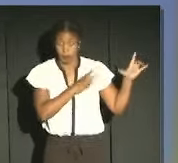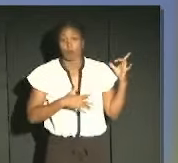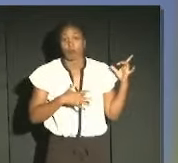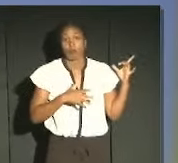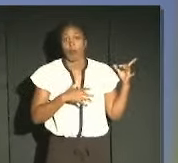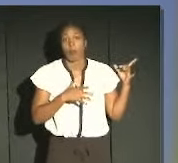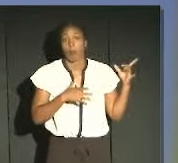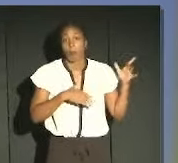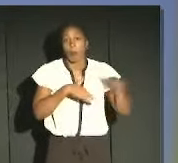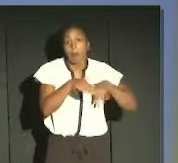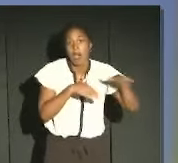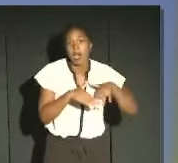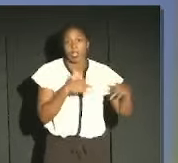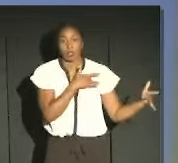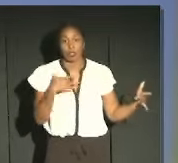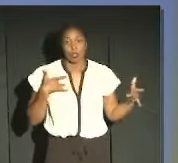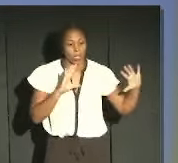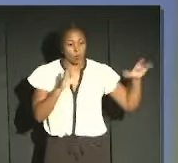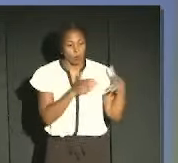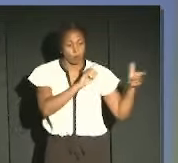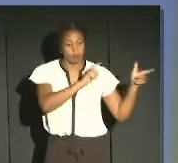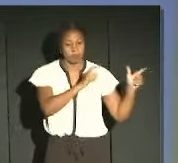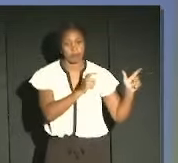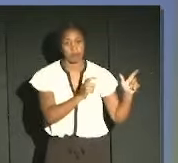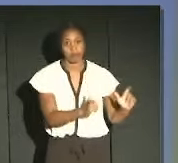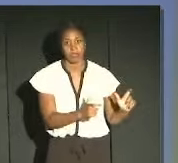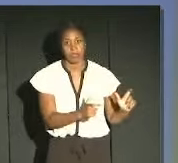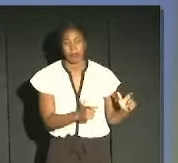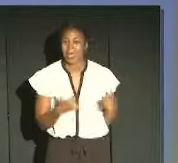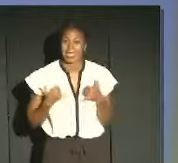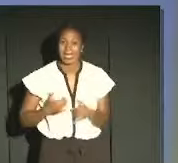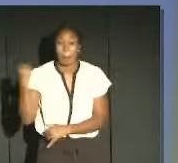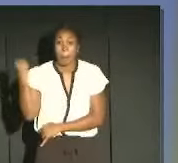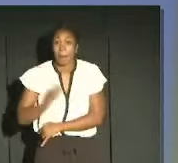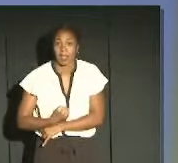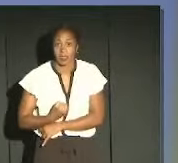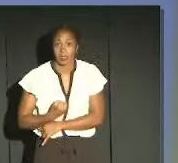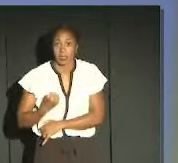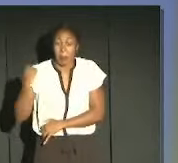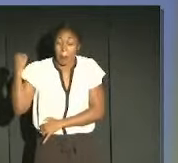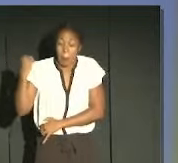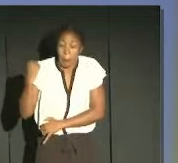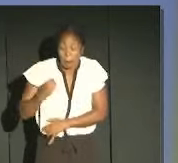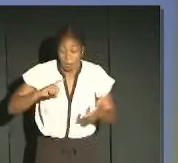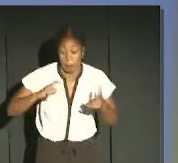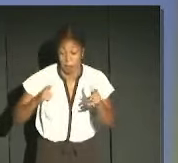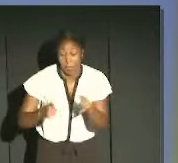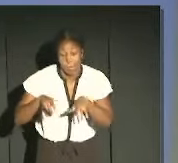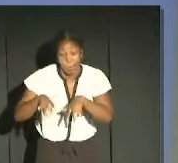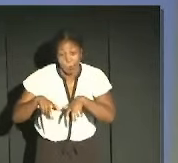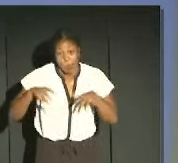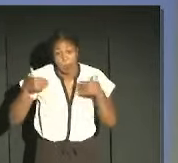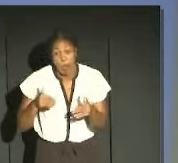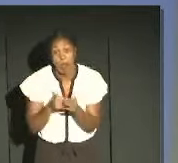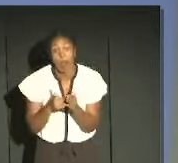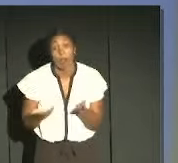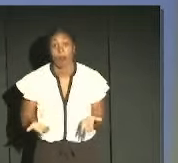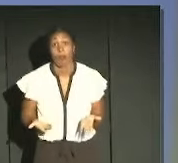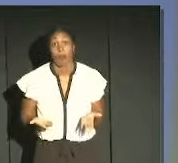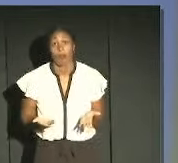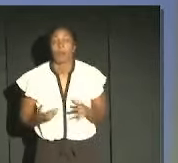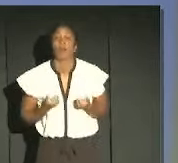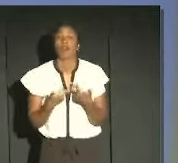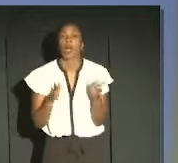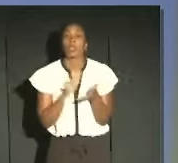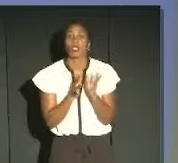santé mais vous c'est au-delà de l'effondrement même c'est après l'os encore pire et notamment une association qui fait un travail